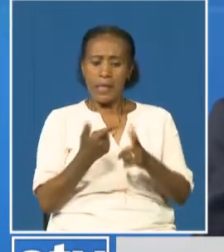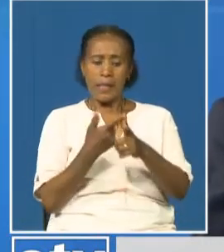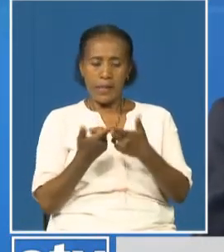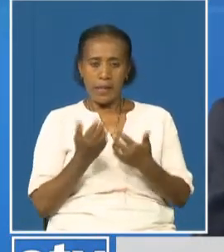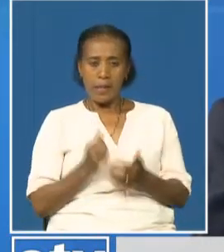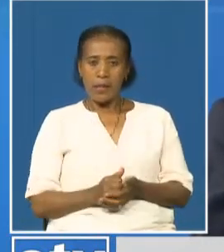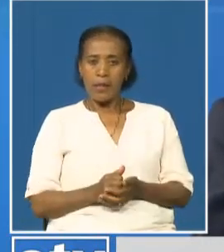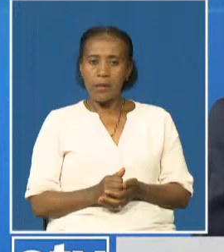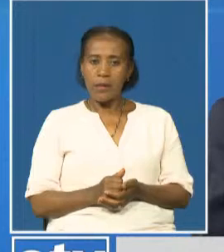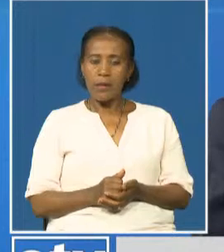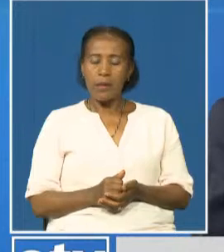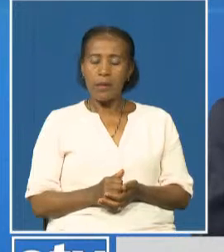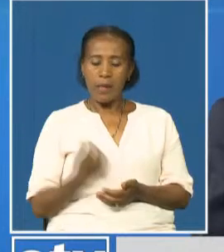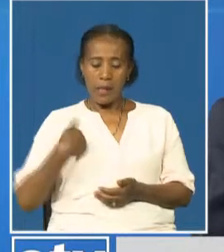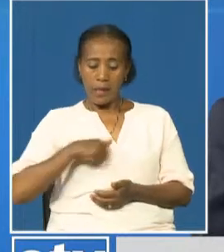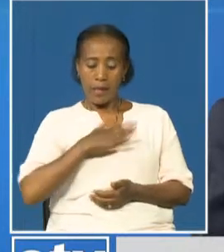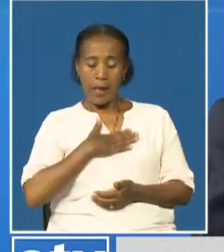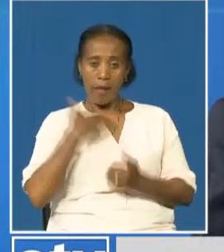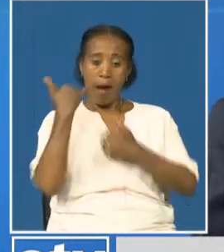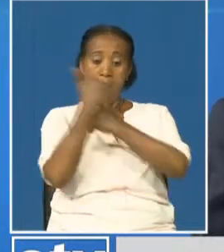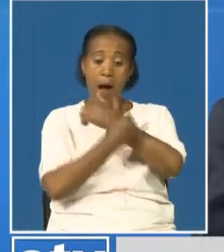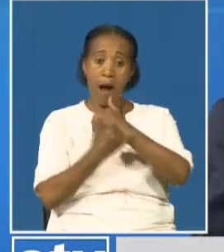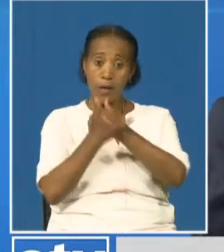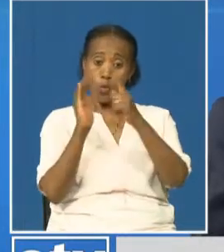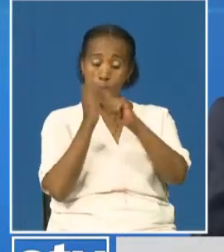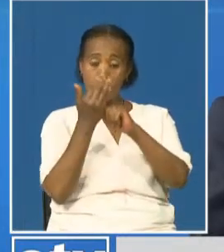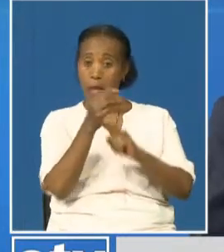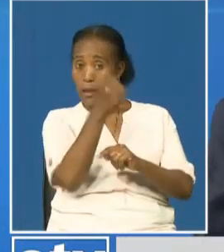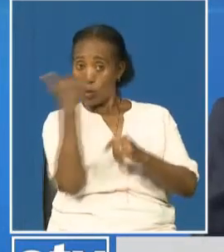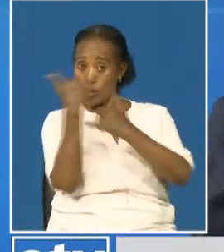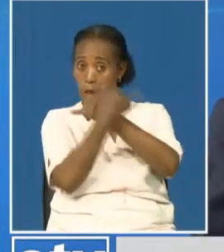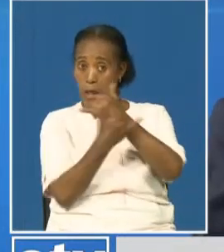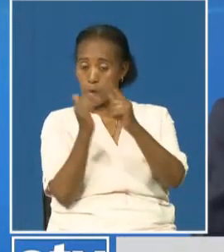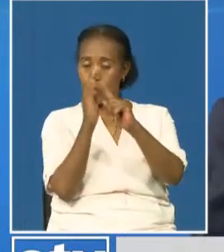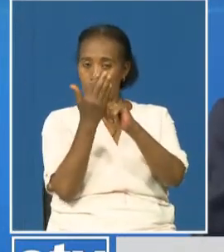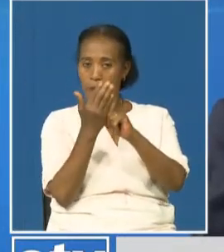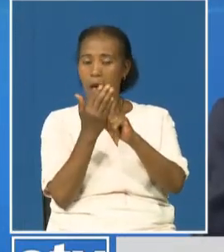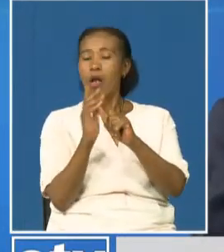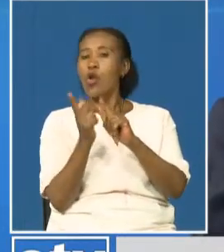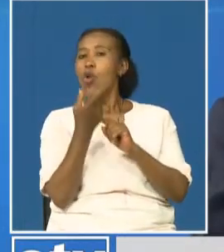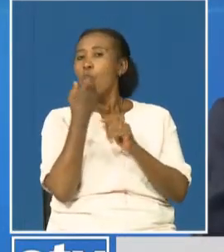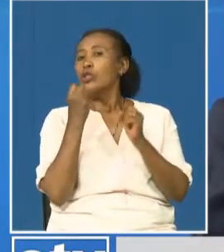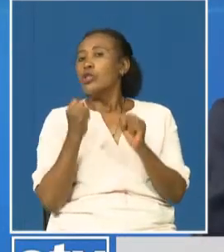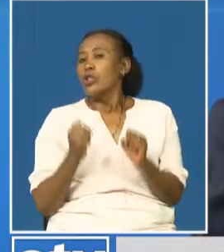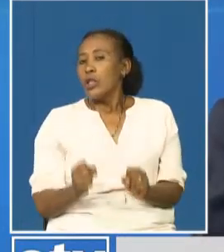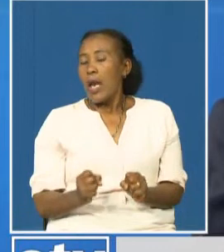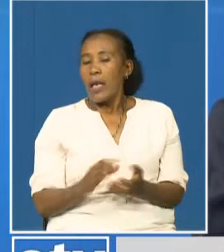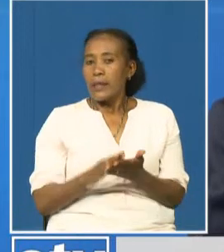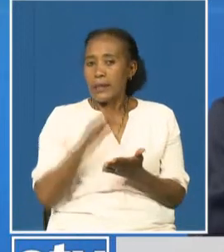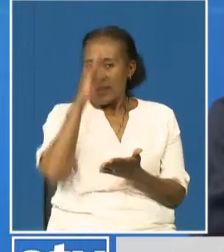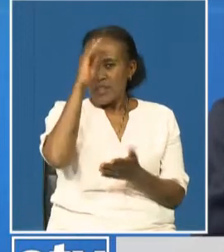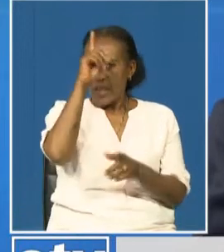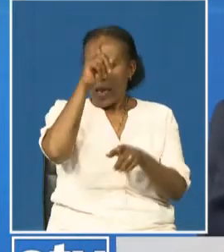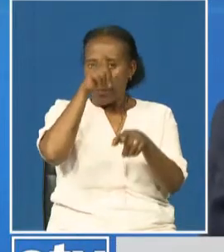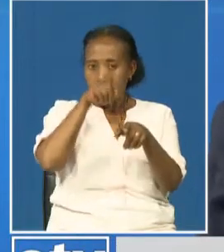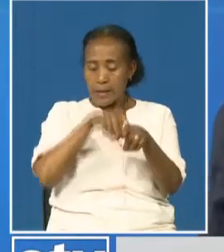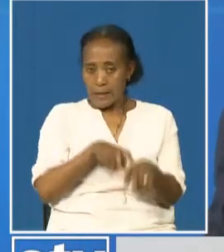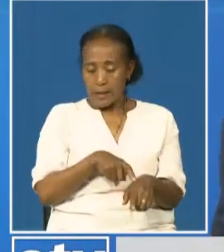እንግዲህ የኛ ሀገር ሁኔታ የሌሎችም ሀገሮችም ሁኔታ ሊሆን ይችላል። ትምህርት አንድ